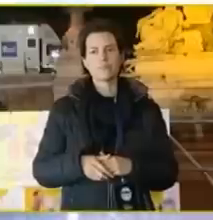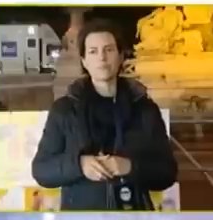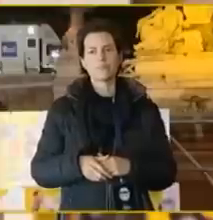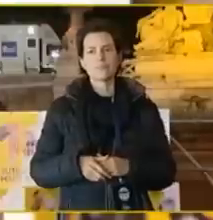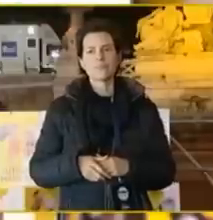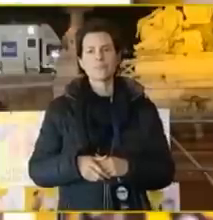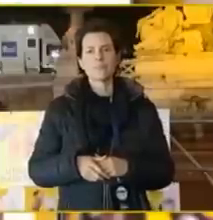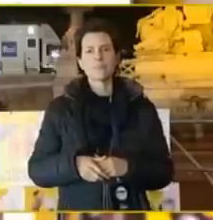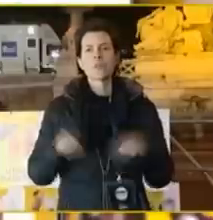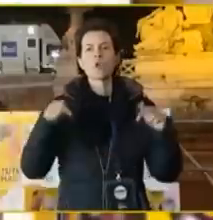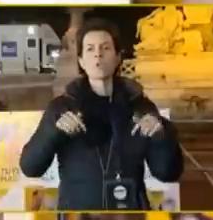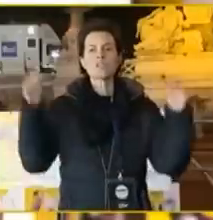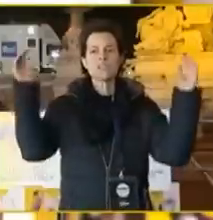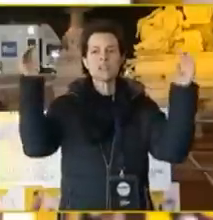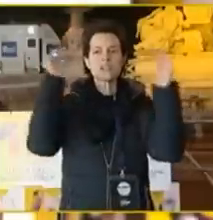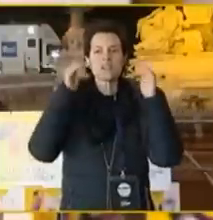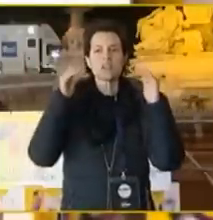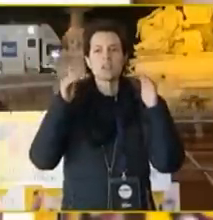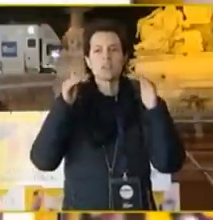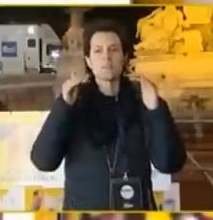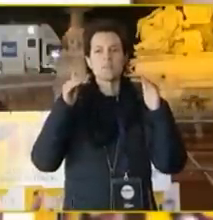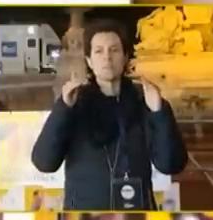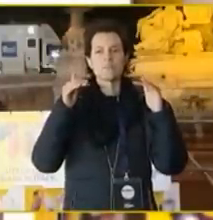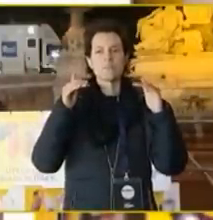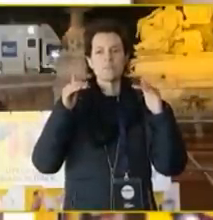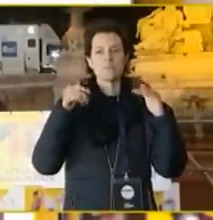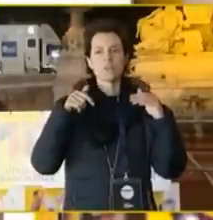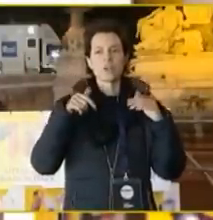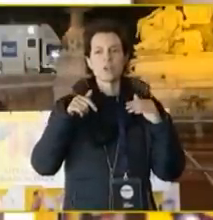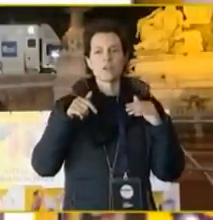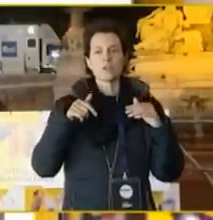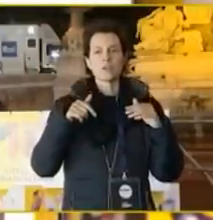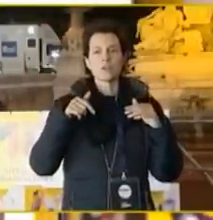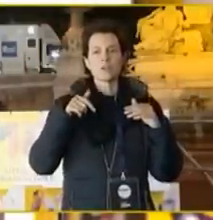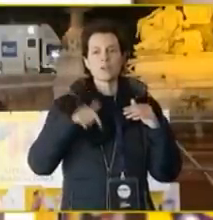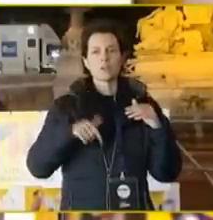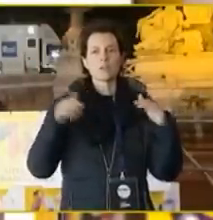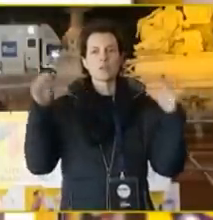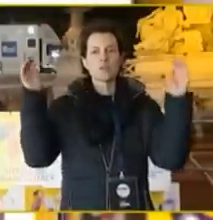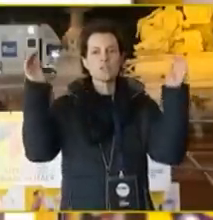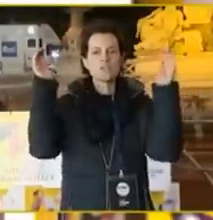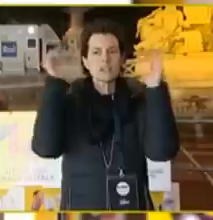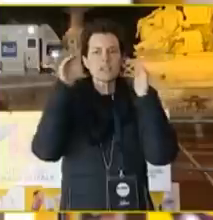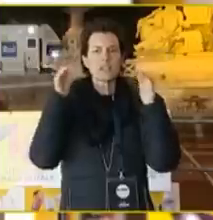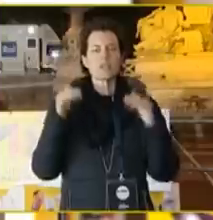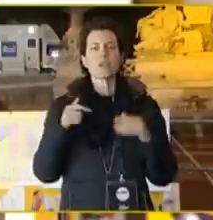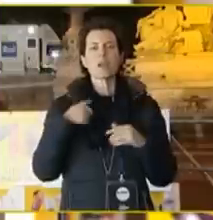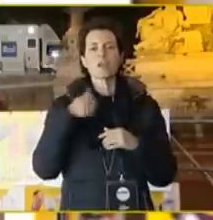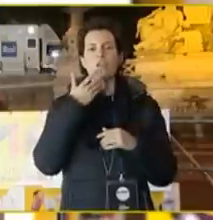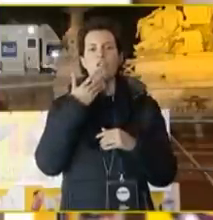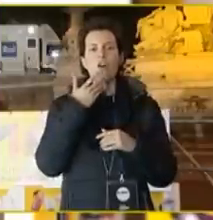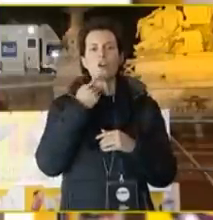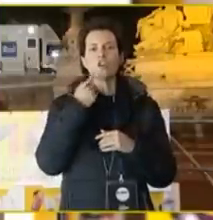stasera voglio leggervi 2 parole che sono una lettera che parla della